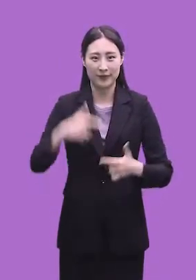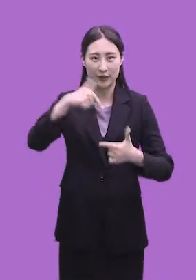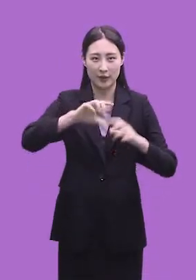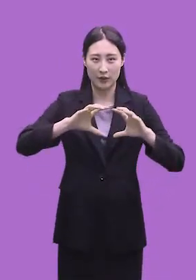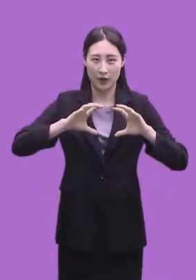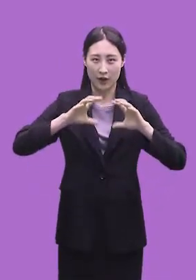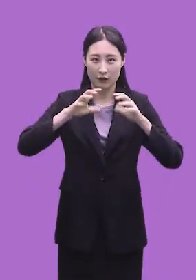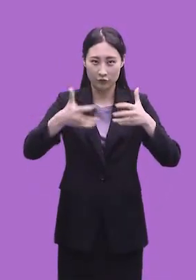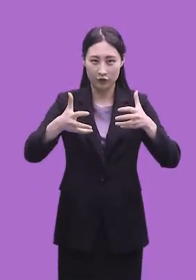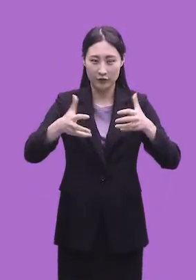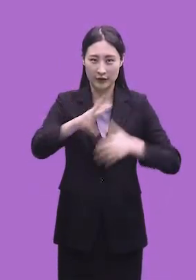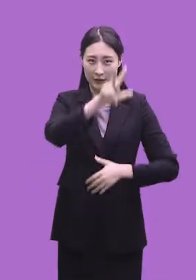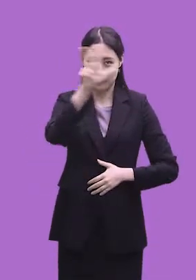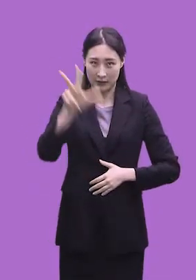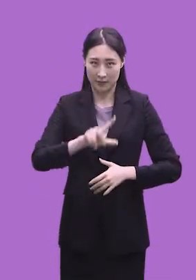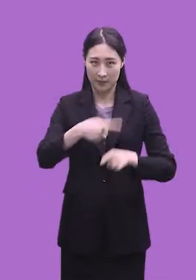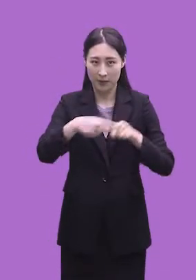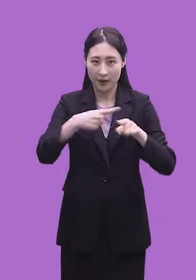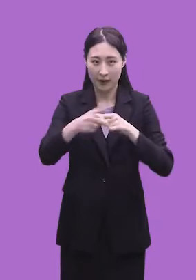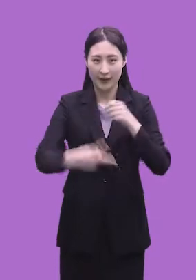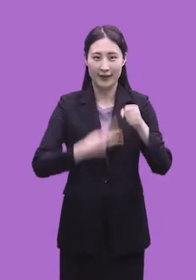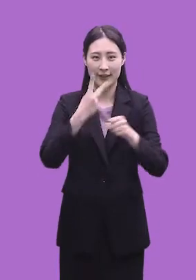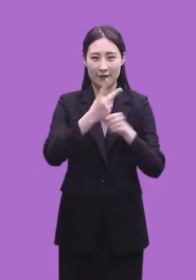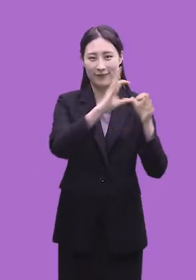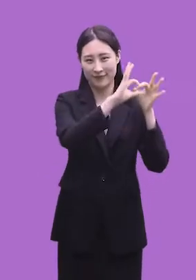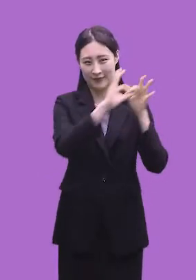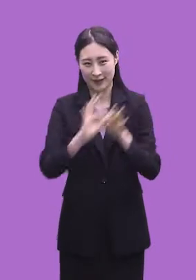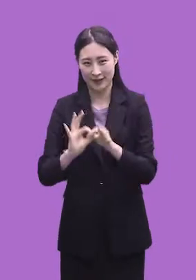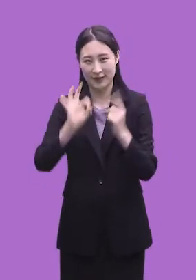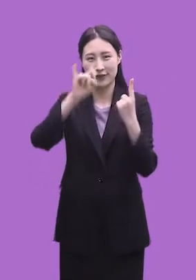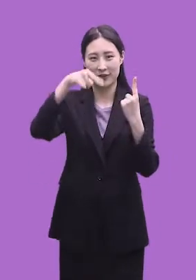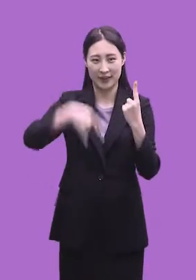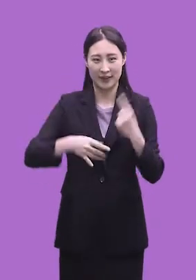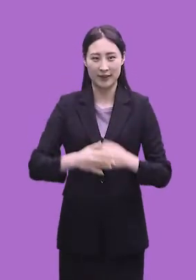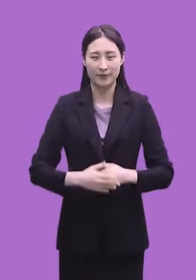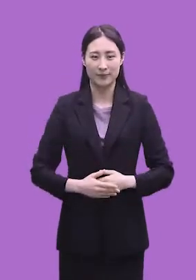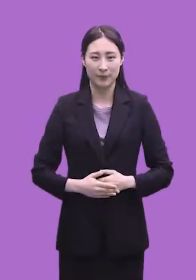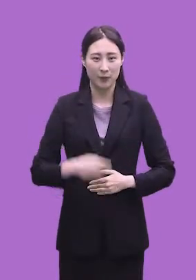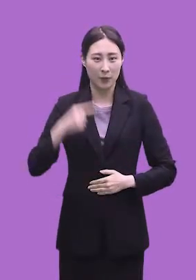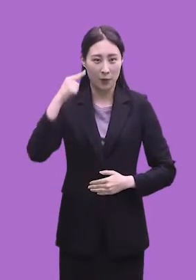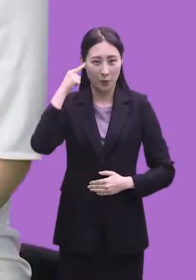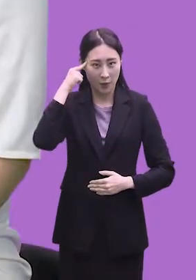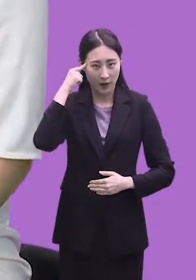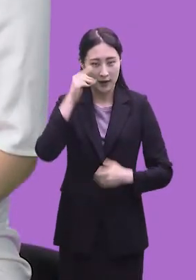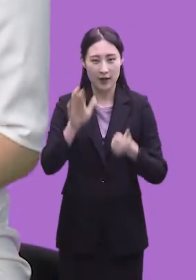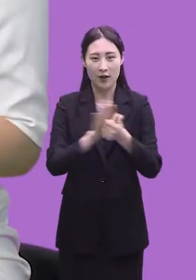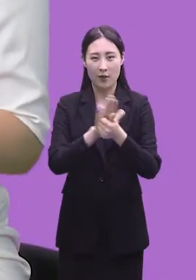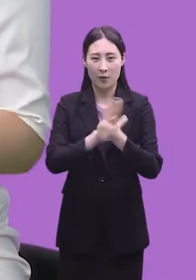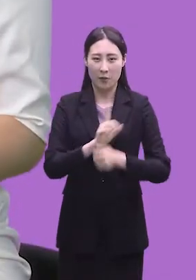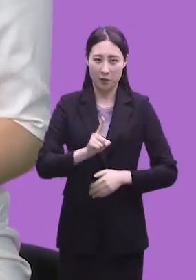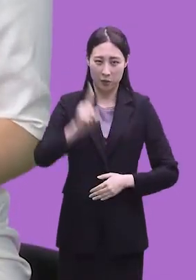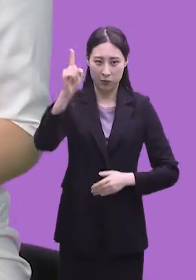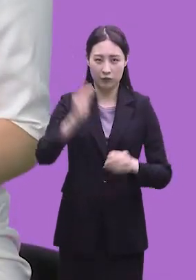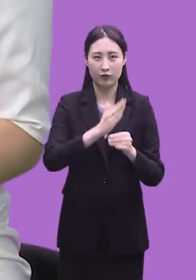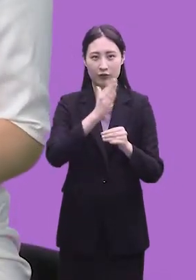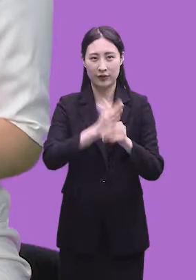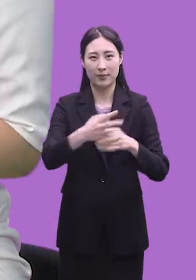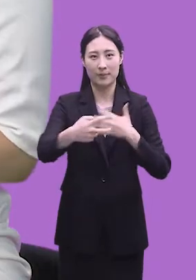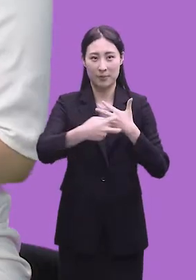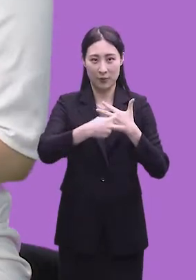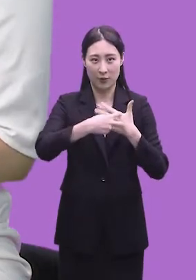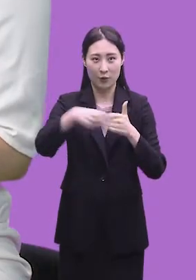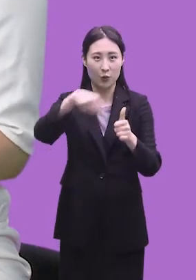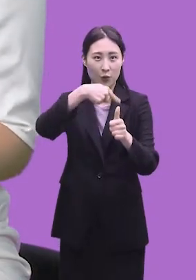강남. 강남구가 전국 지자체 평가에서 2년 연속 1위를 차지했습니다. 이 수준 높은 행정 서비스